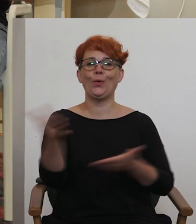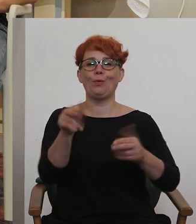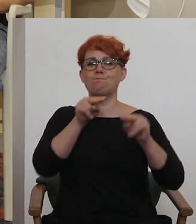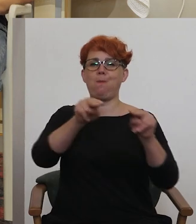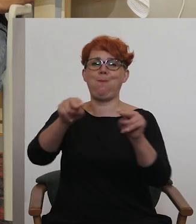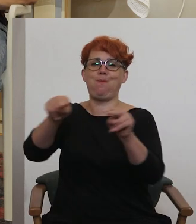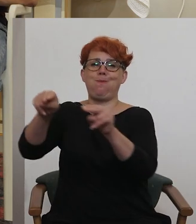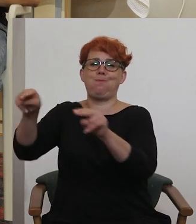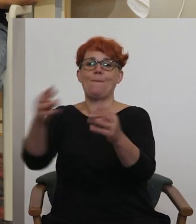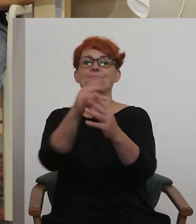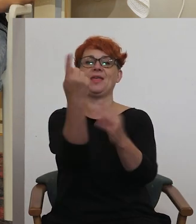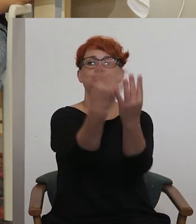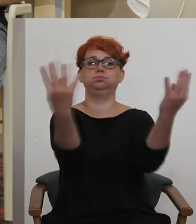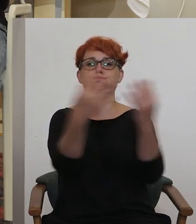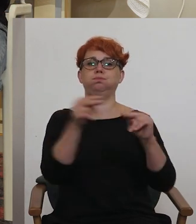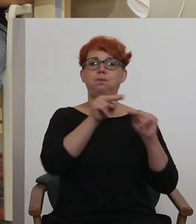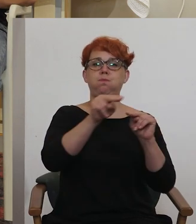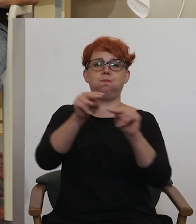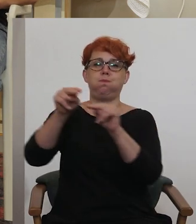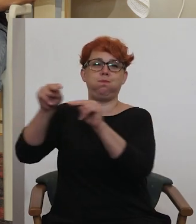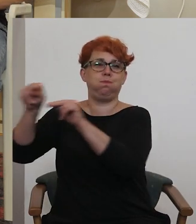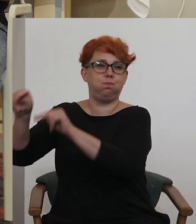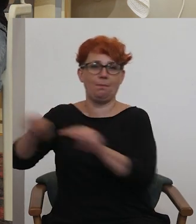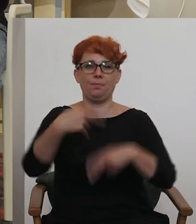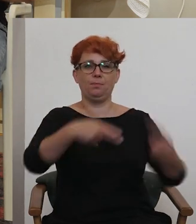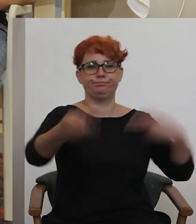Więc to od razu się zrobił taki